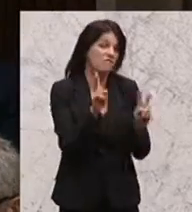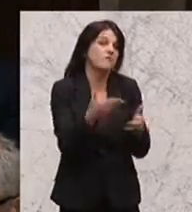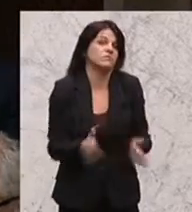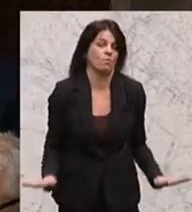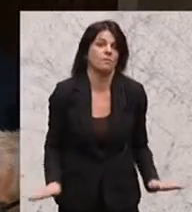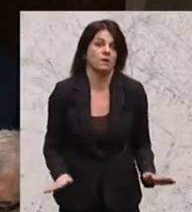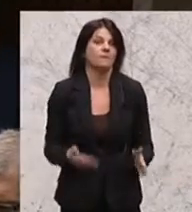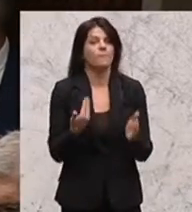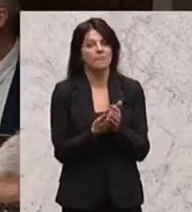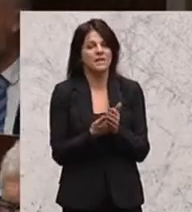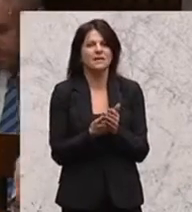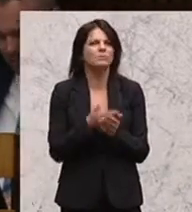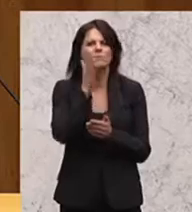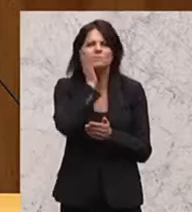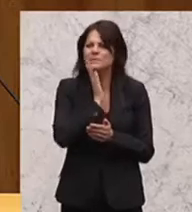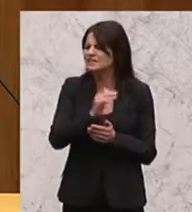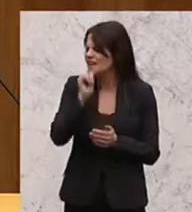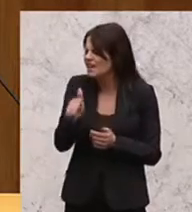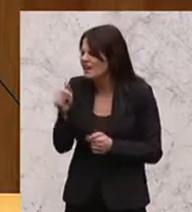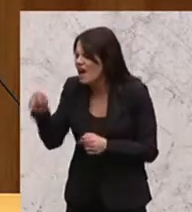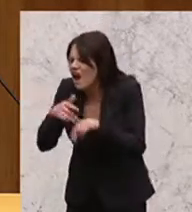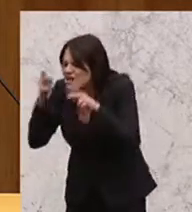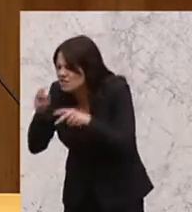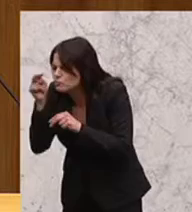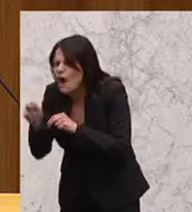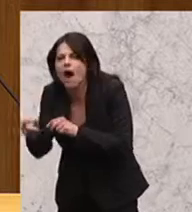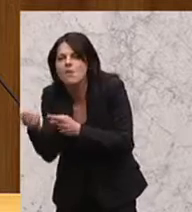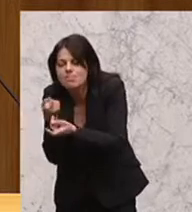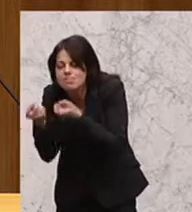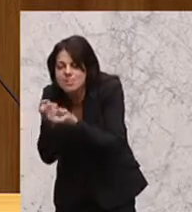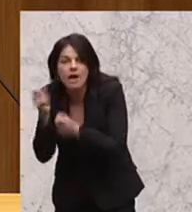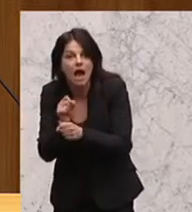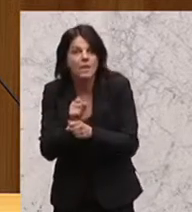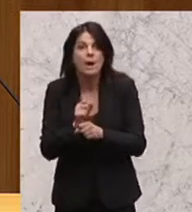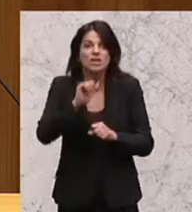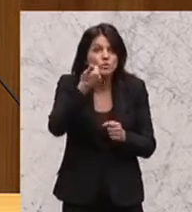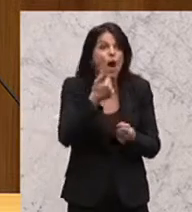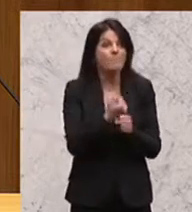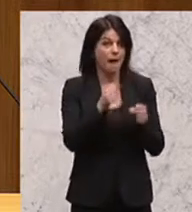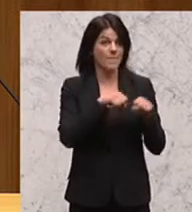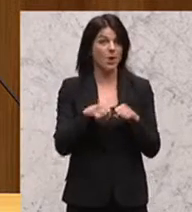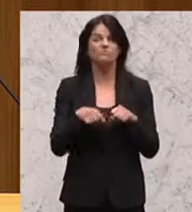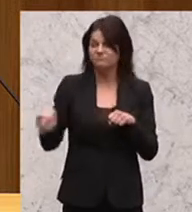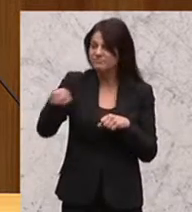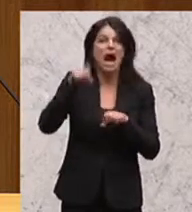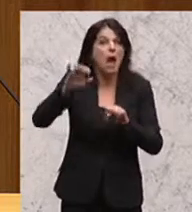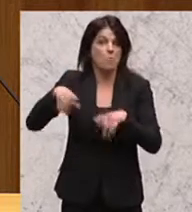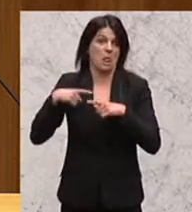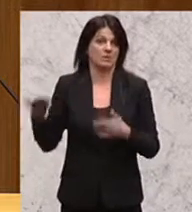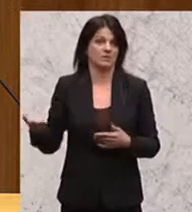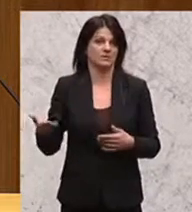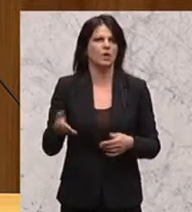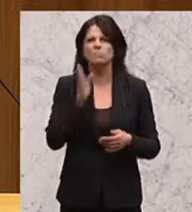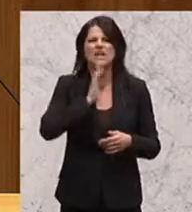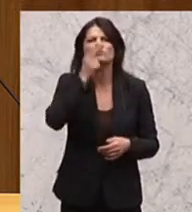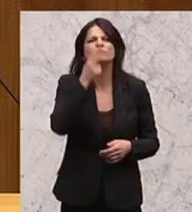deshalb schauen Sie nicht bei den Wirten ganz genau, bevor Sie nicht die Möglichkeiten geschaffen haben, dass die auch wirklich überleben können. Und schauen Sie auch